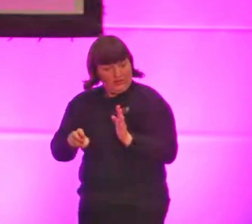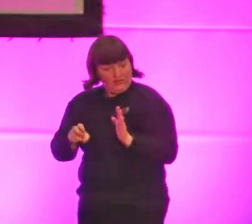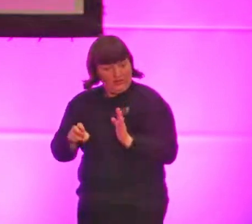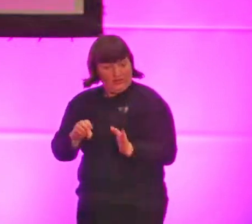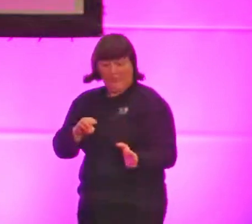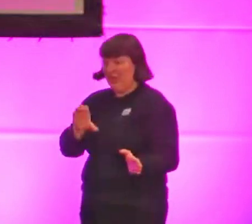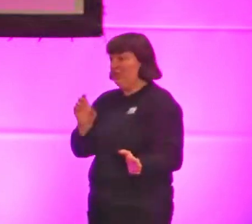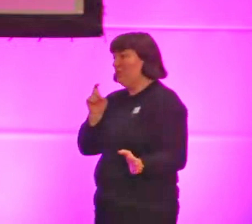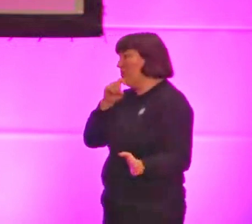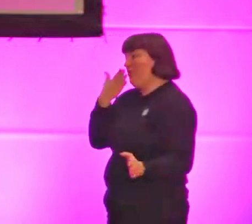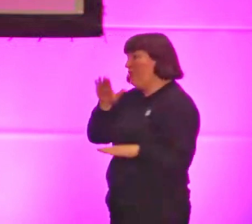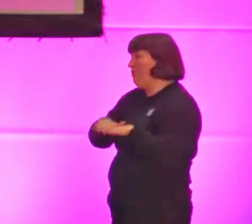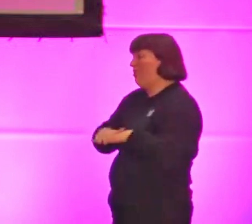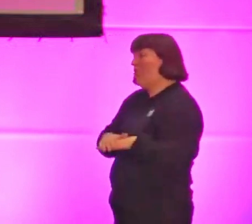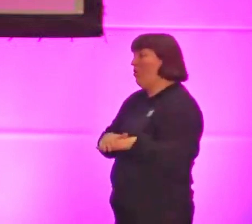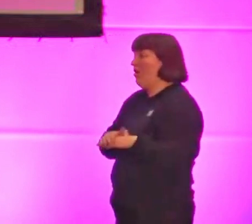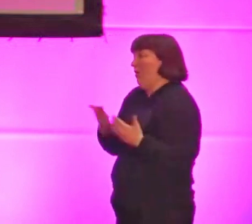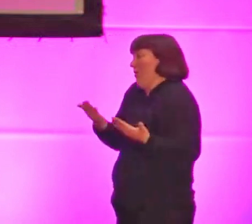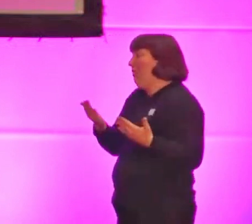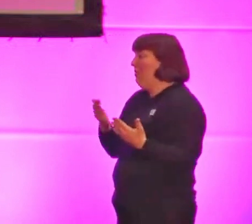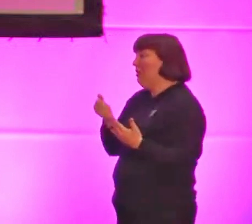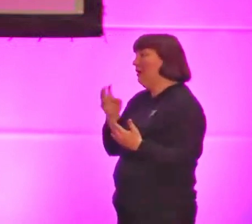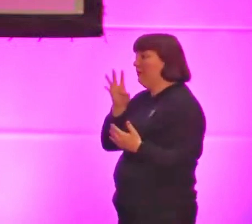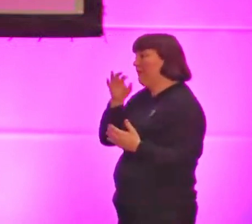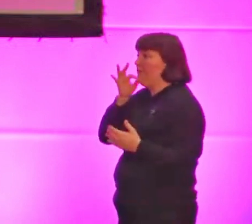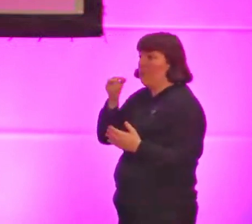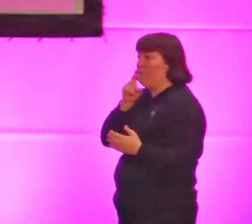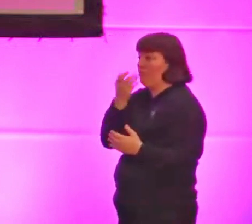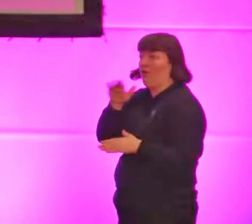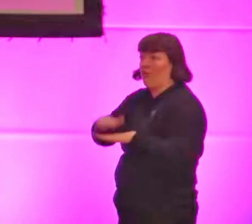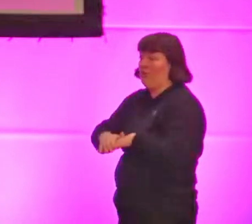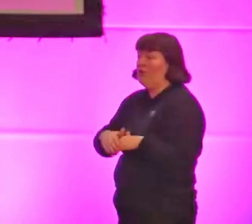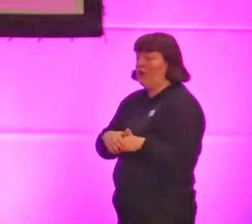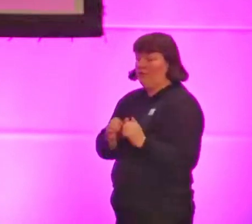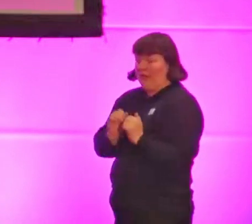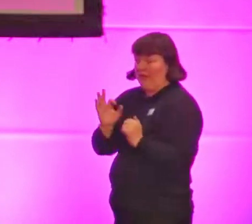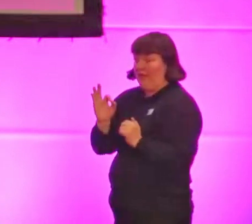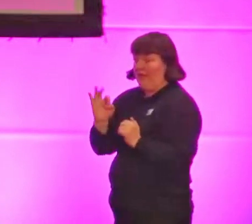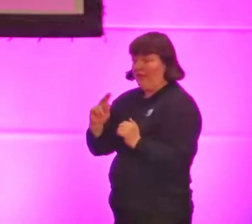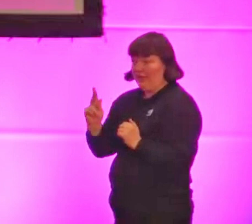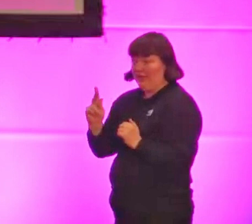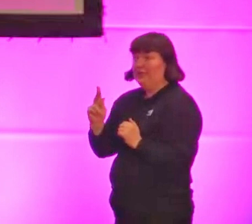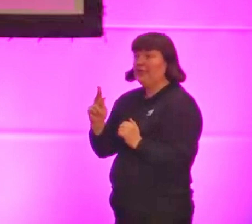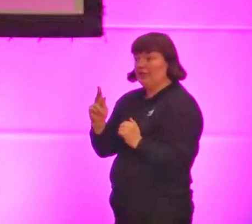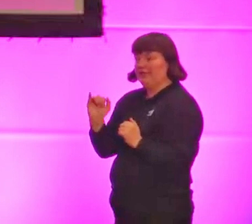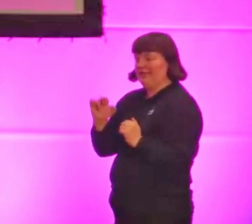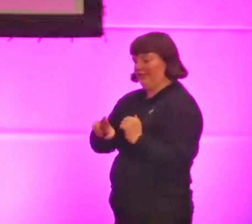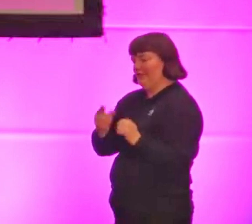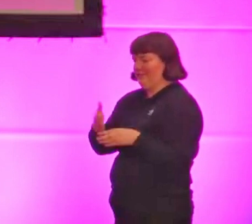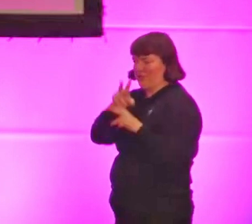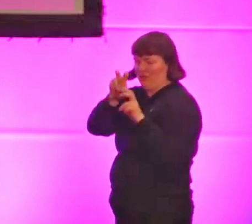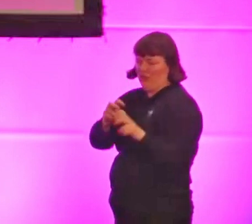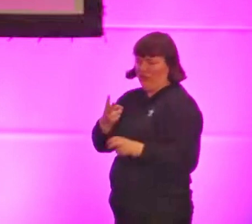Det kan jag inte svara. Det är en hypotetisk fråga som jag inte kan svara på. Mm. Men Henrik Attal hade kommit in i